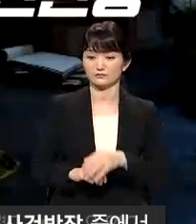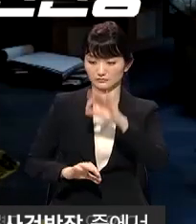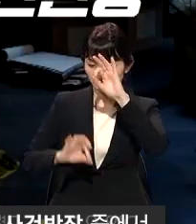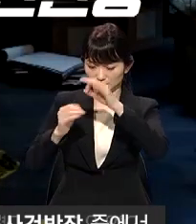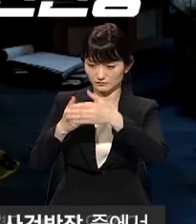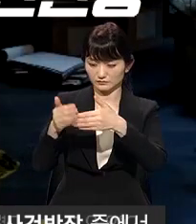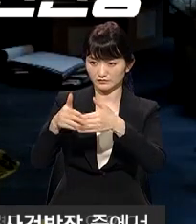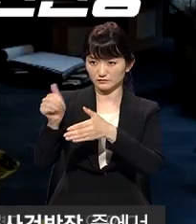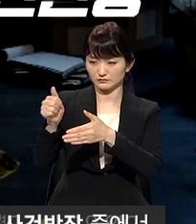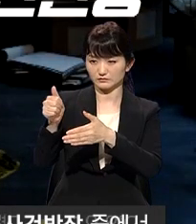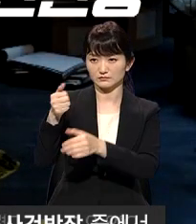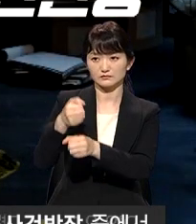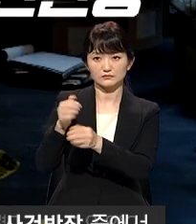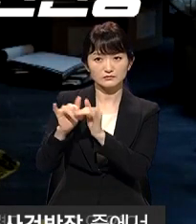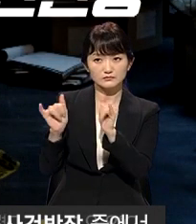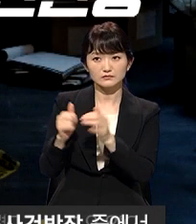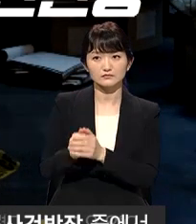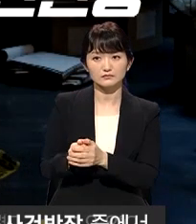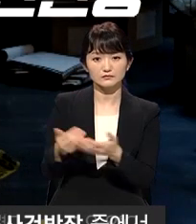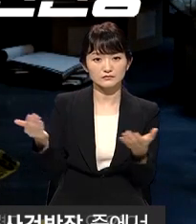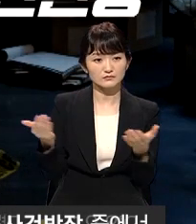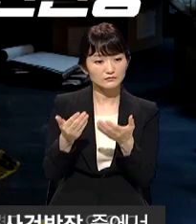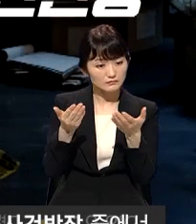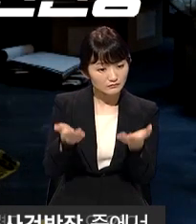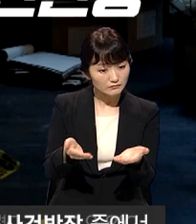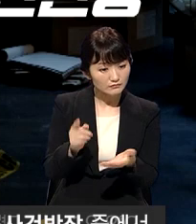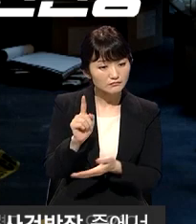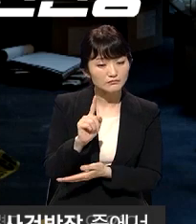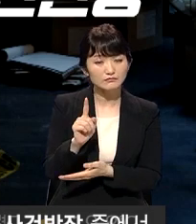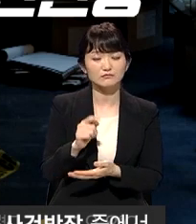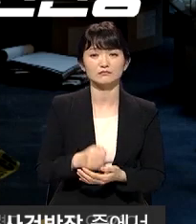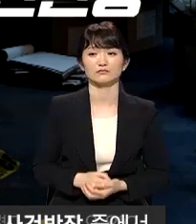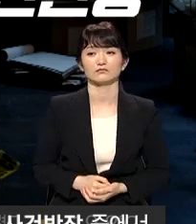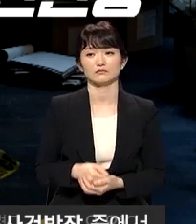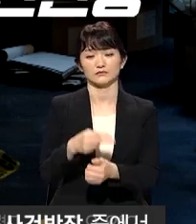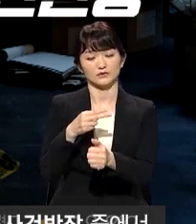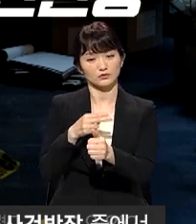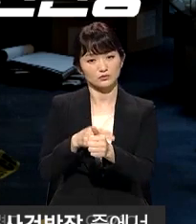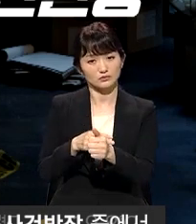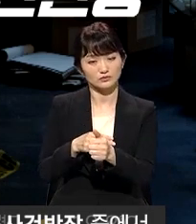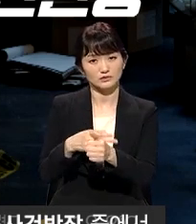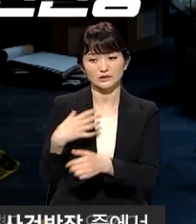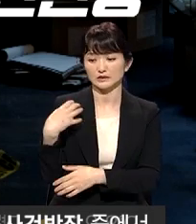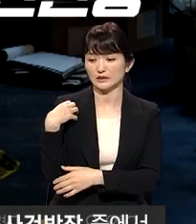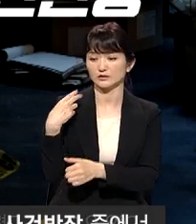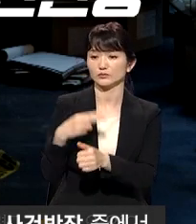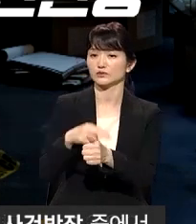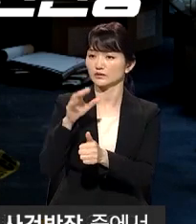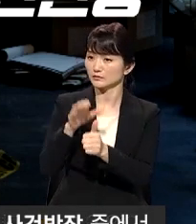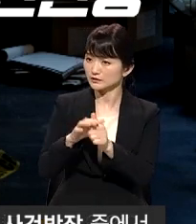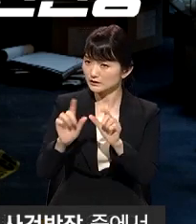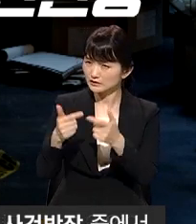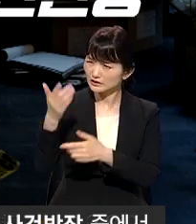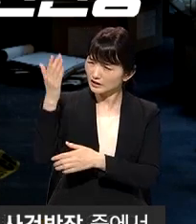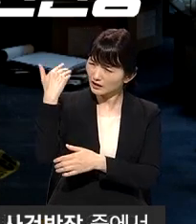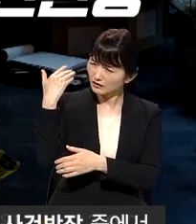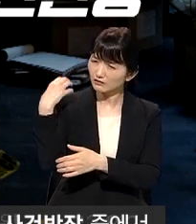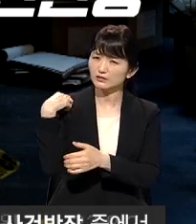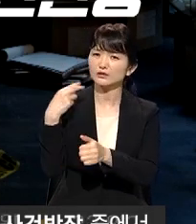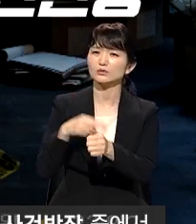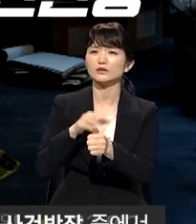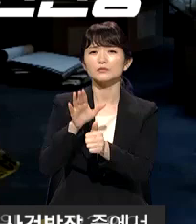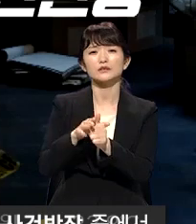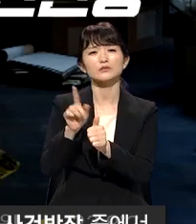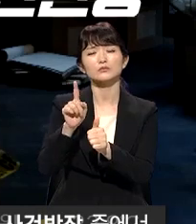제작진에서도 그럼 뭐 일을 잠깐 쉬고 있다는 거냐 아니면 뭐 교사인데 담임 말 안 맡았던 거냐 과거엔 맡았다는 거냐